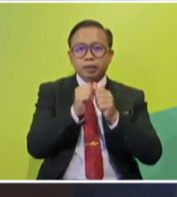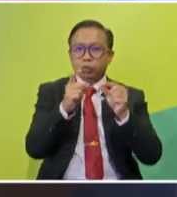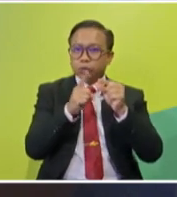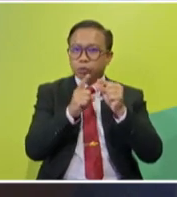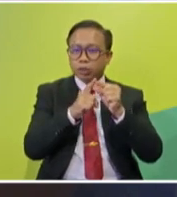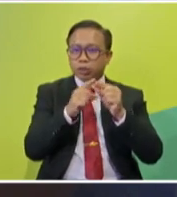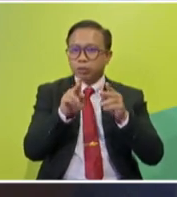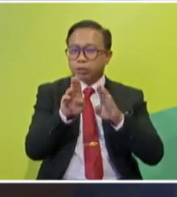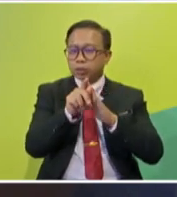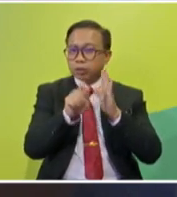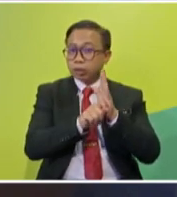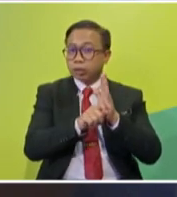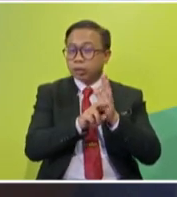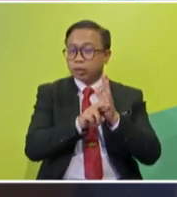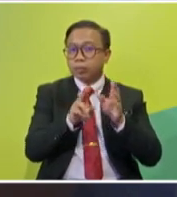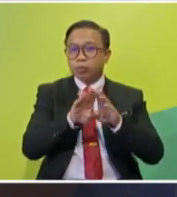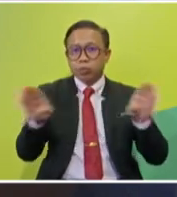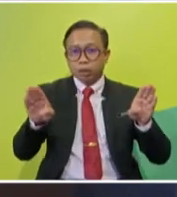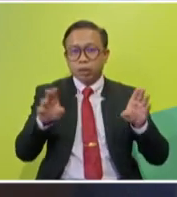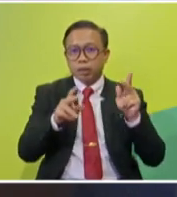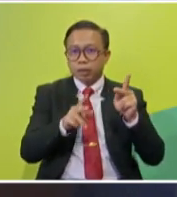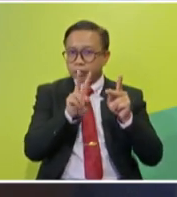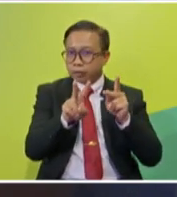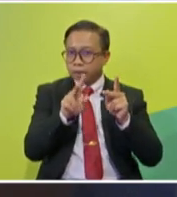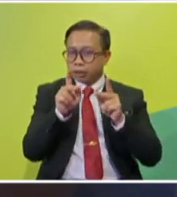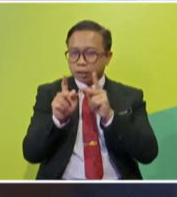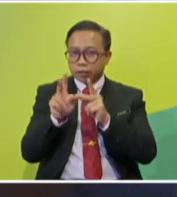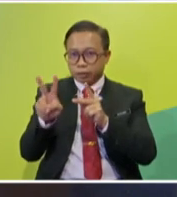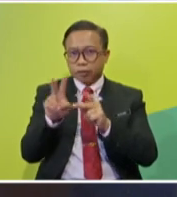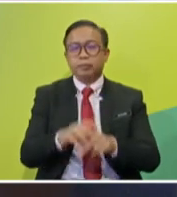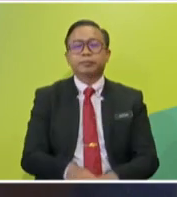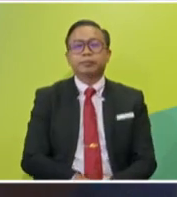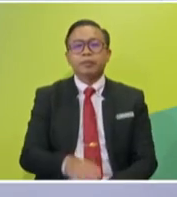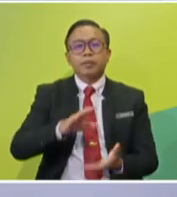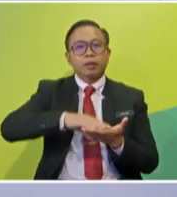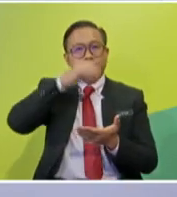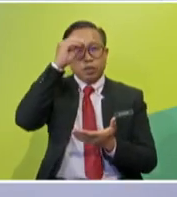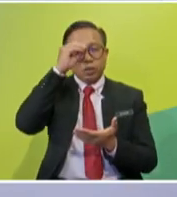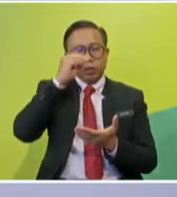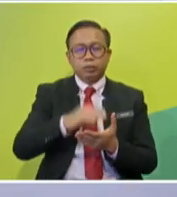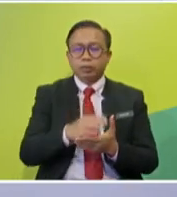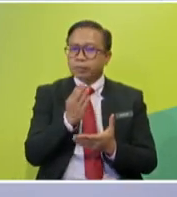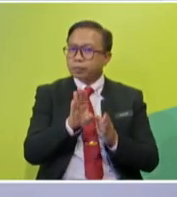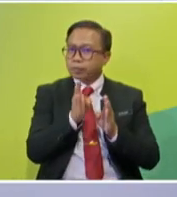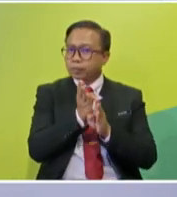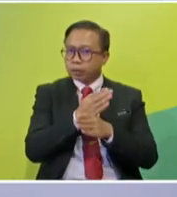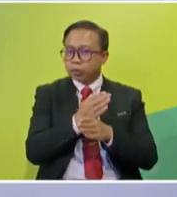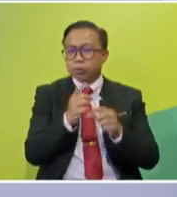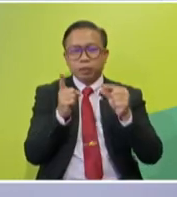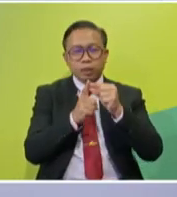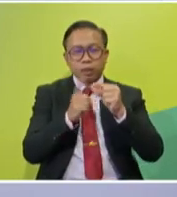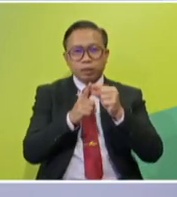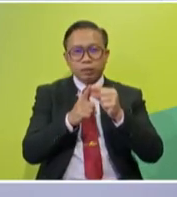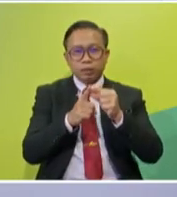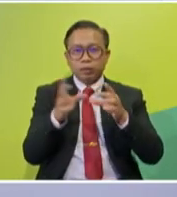terbuka yang kita fokus kepada cafe-cafe jadi kita akan belajar beberapa bentuk perkataan yang